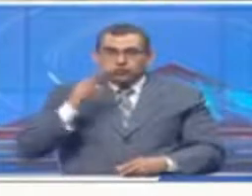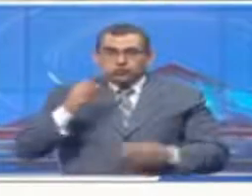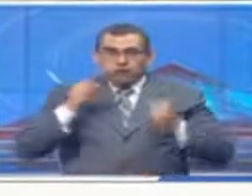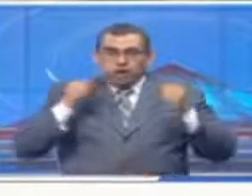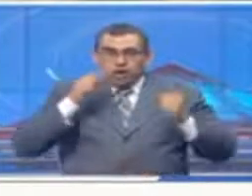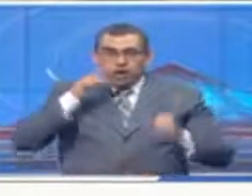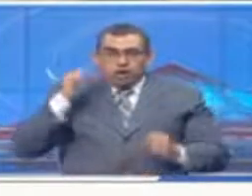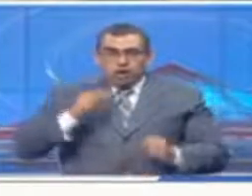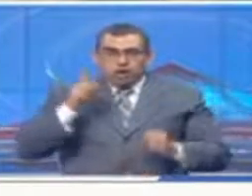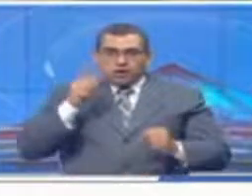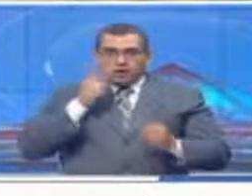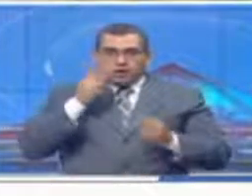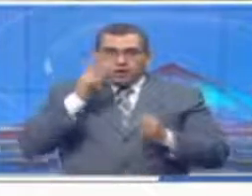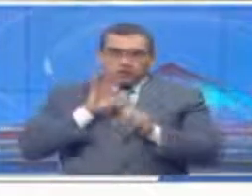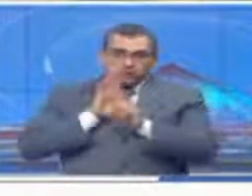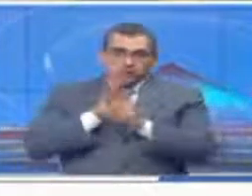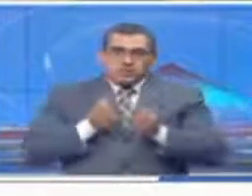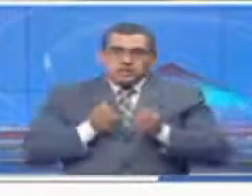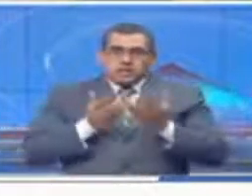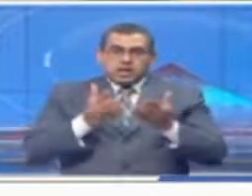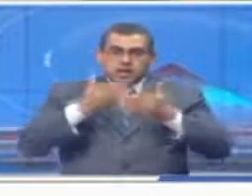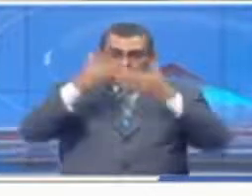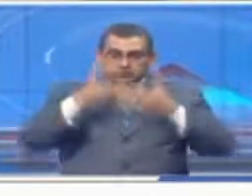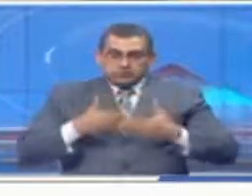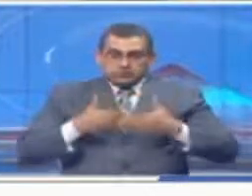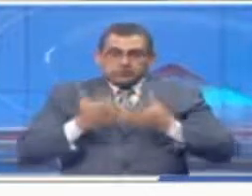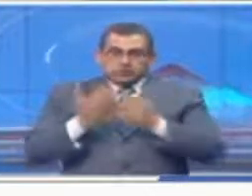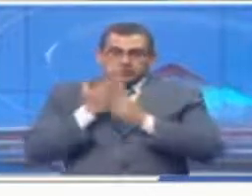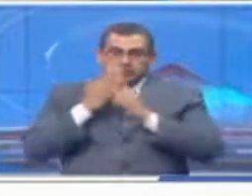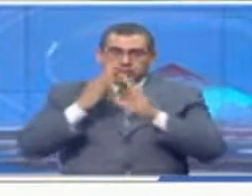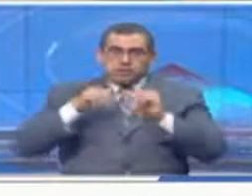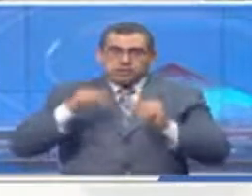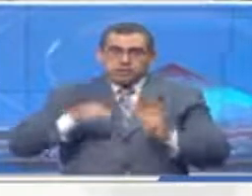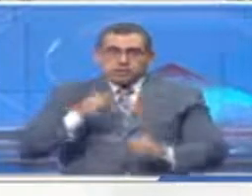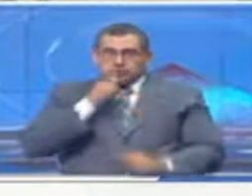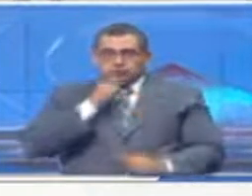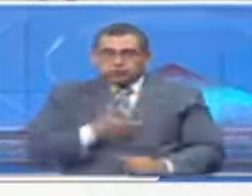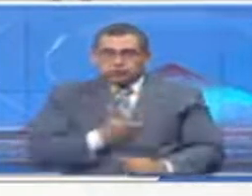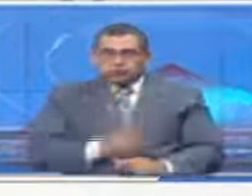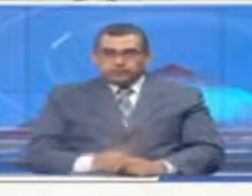يكونوا خير دفاع وحصن وسند لجمهورية مصر العربية.